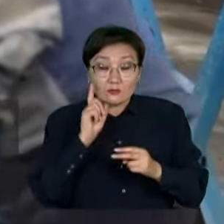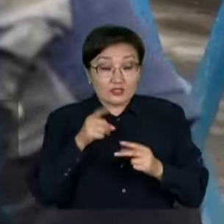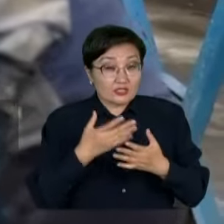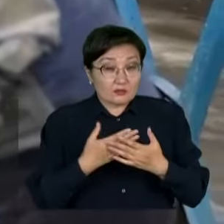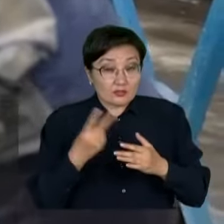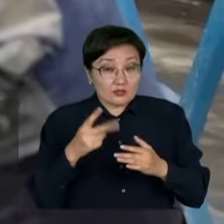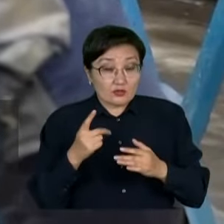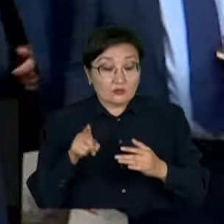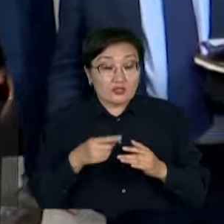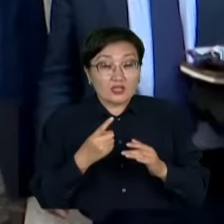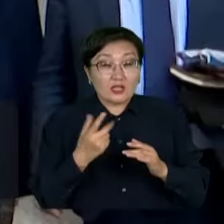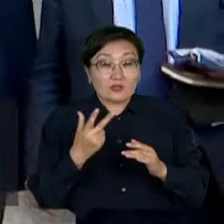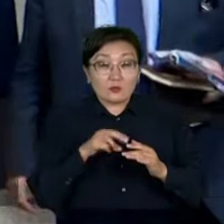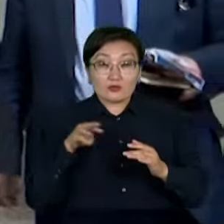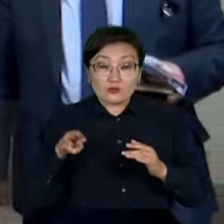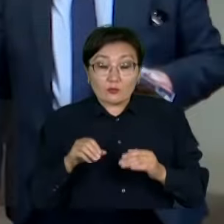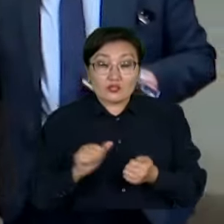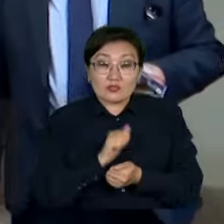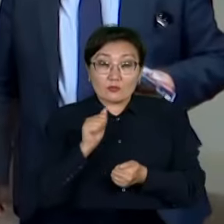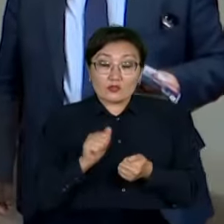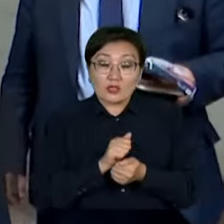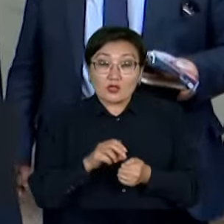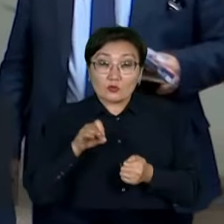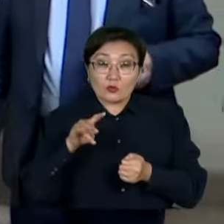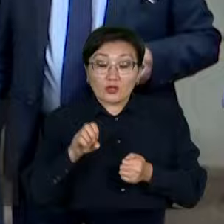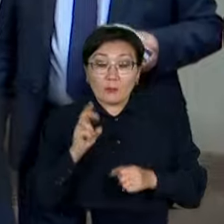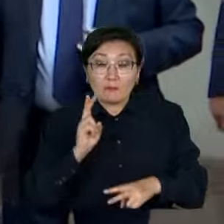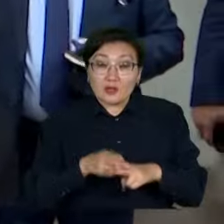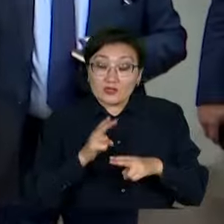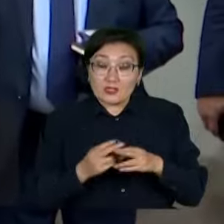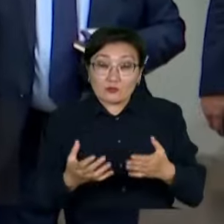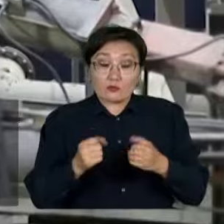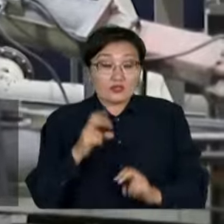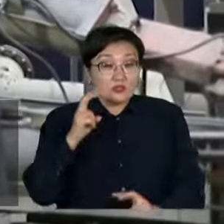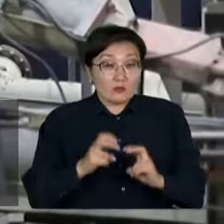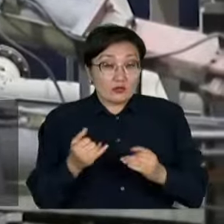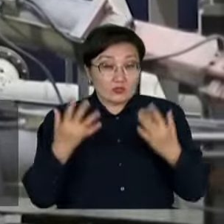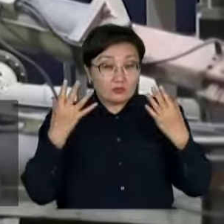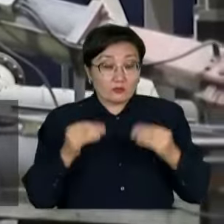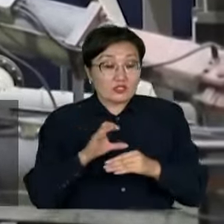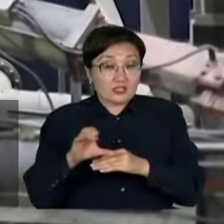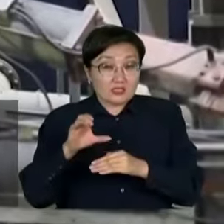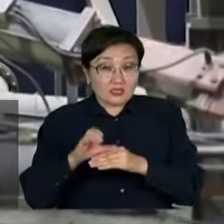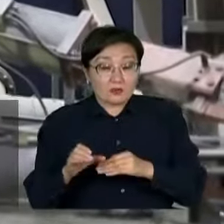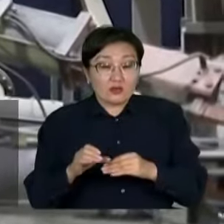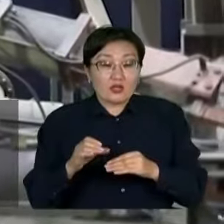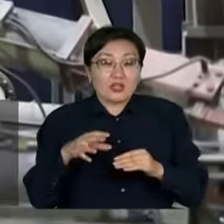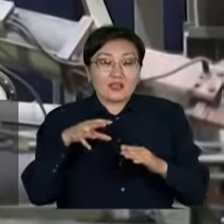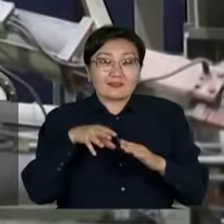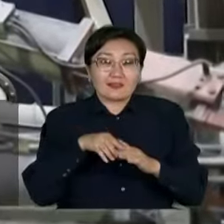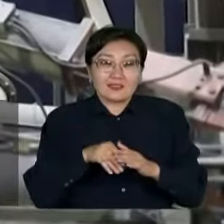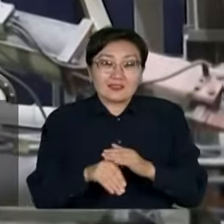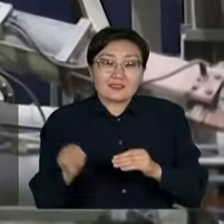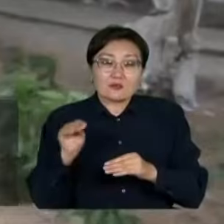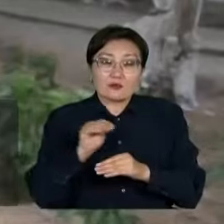шамамен 21,3 миллион құрғақ метрикалық тоннадағы мыс кенін қабылдайтын зауытта бүгінде өндірілетін концентрат көлемі де